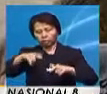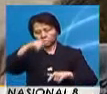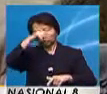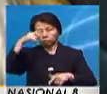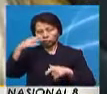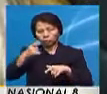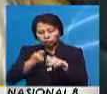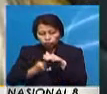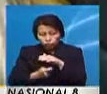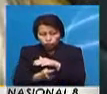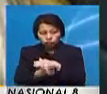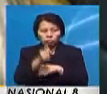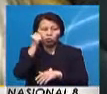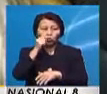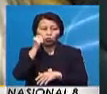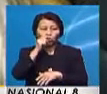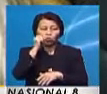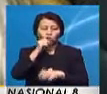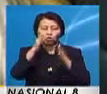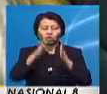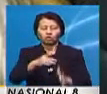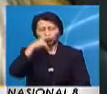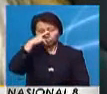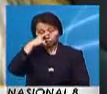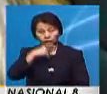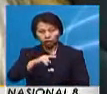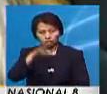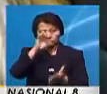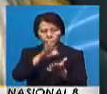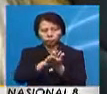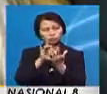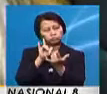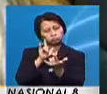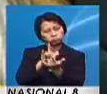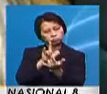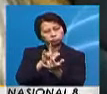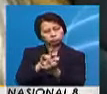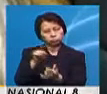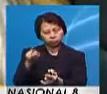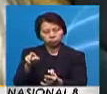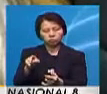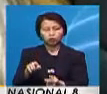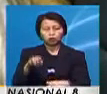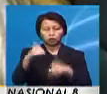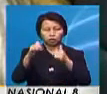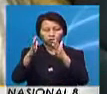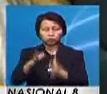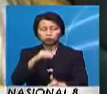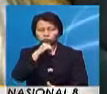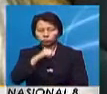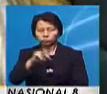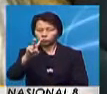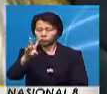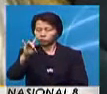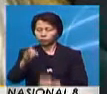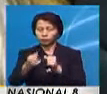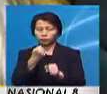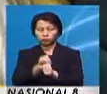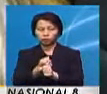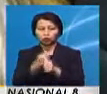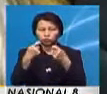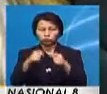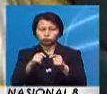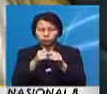seludup seorang wanita warga Thailand dipercayai teman wanitanya. Atlet berusia 28 tahun tersebut